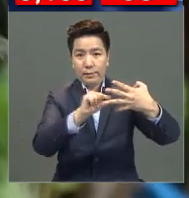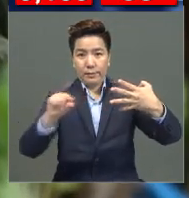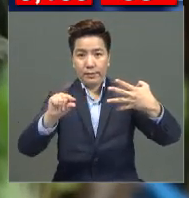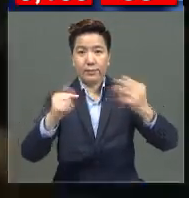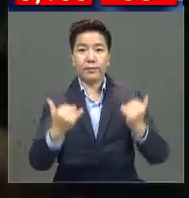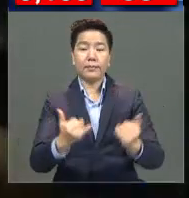โน้ท